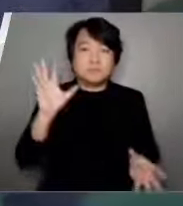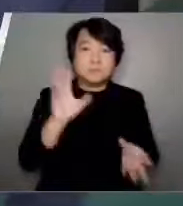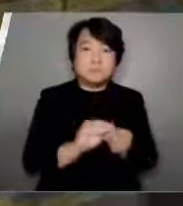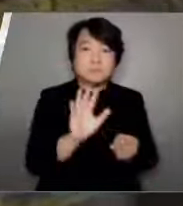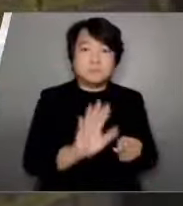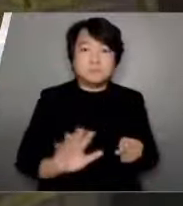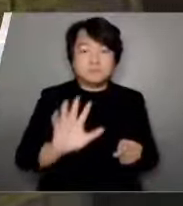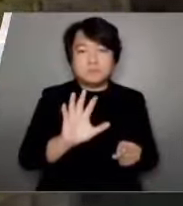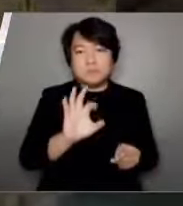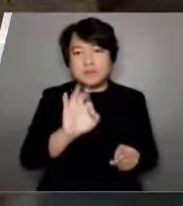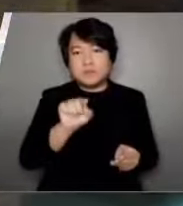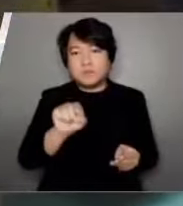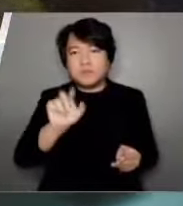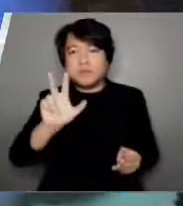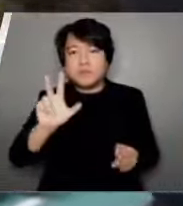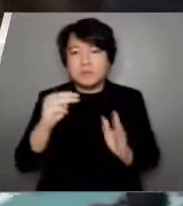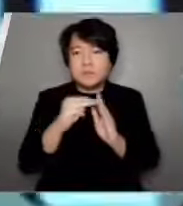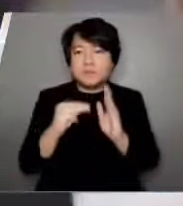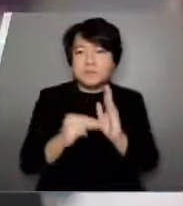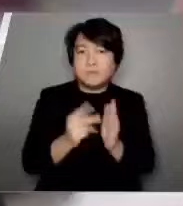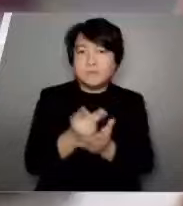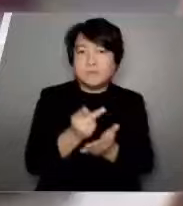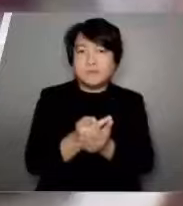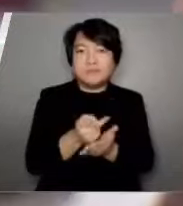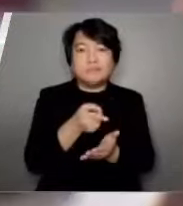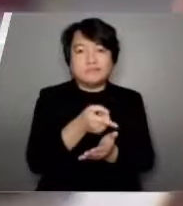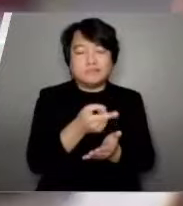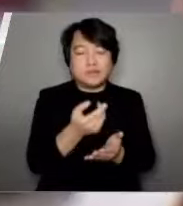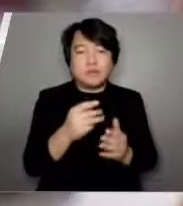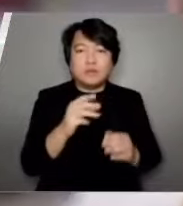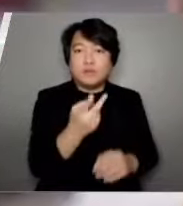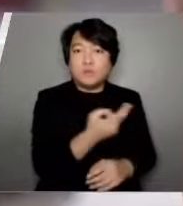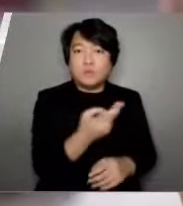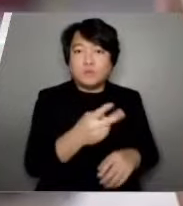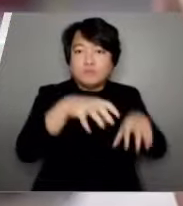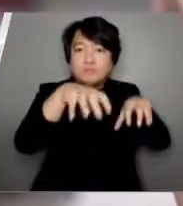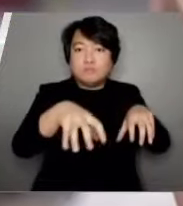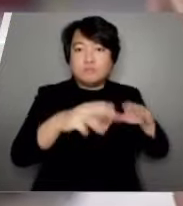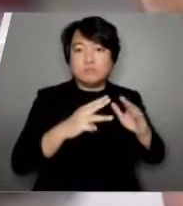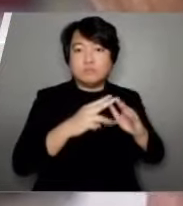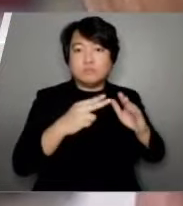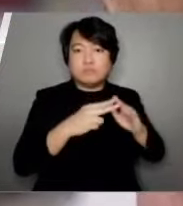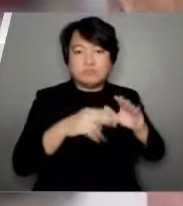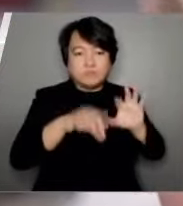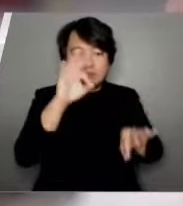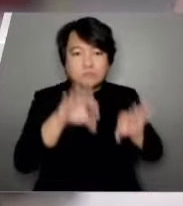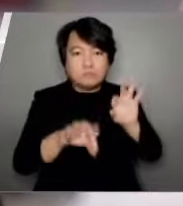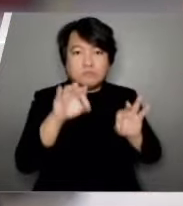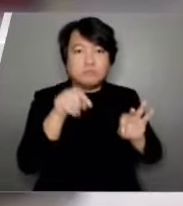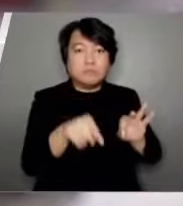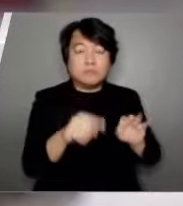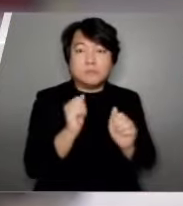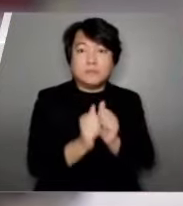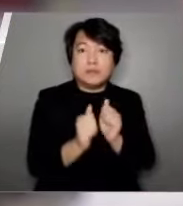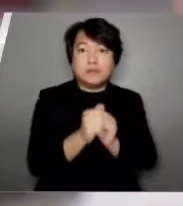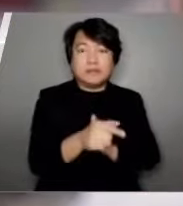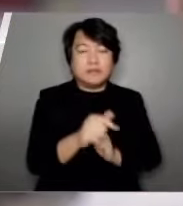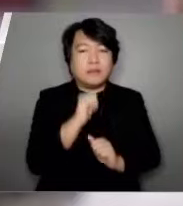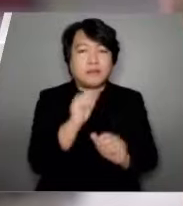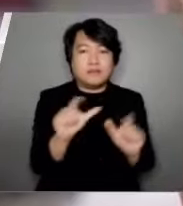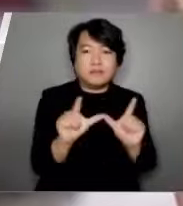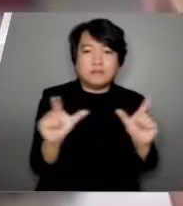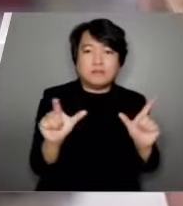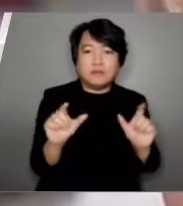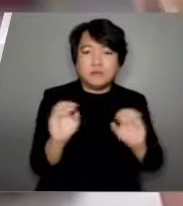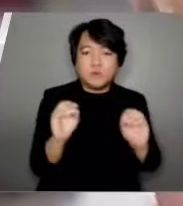ng appliance na nasabat sa dalawang warehouse. Pag sinabi po natin uncertified, ito walang PS mark. Ito walang ICC. Yung pong